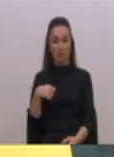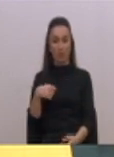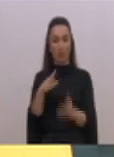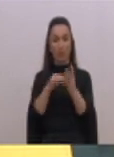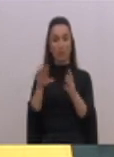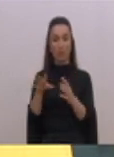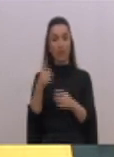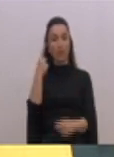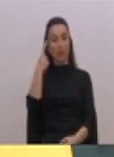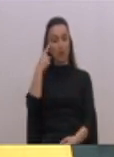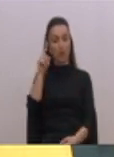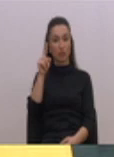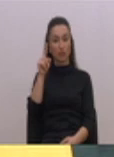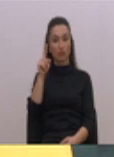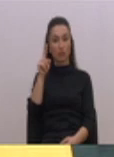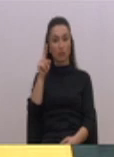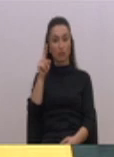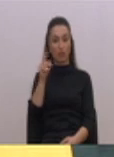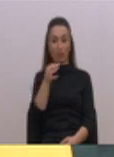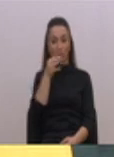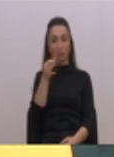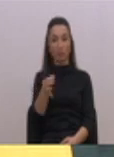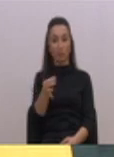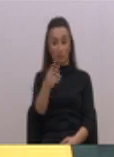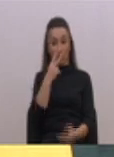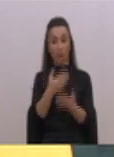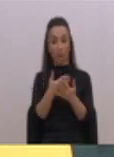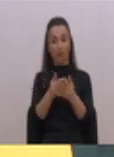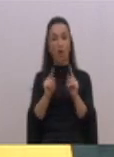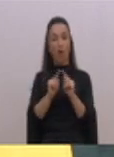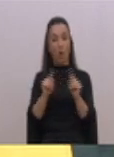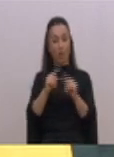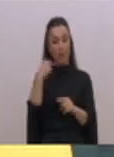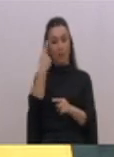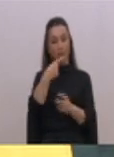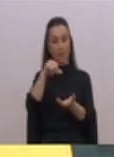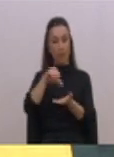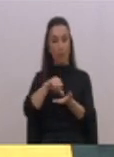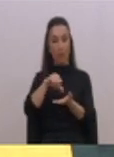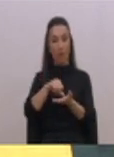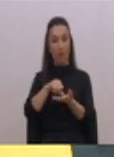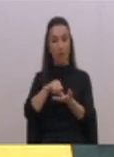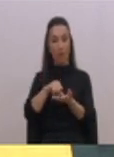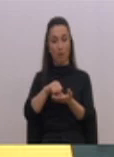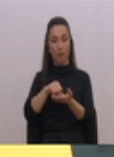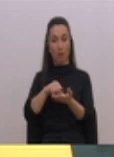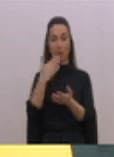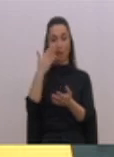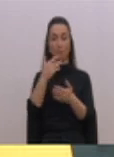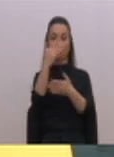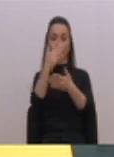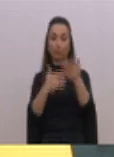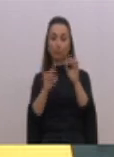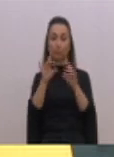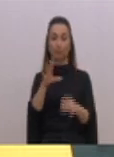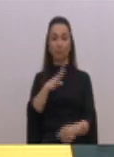ინტერპელაციის ინიციატორს რომ გამოვეხმაურო, ნახეთ, ოპოზიციის წარმომადგენელმა ამ ტრიბუნიდან ჩამოთვალა